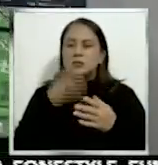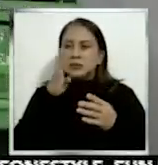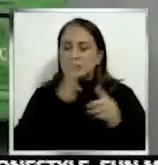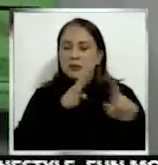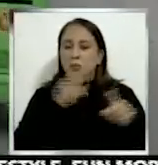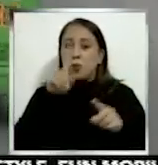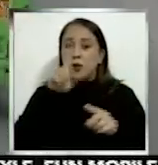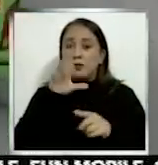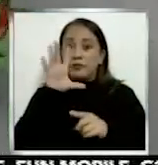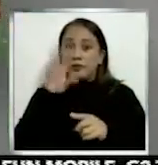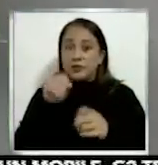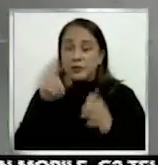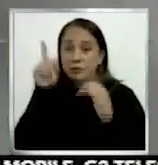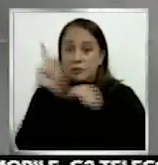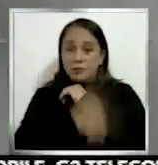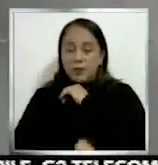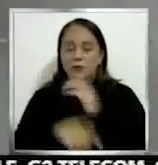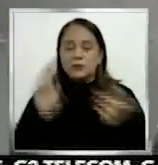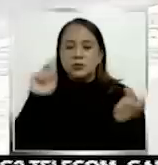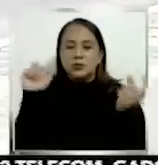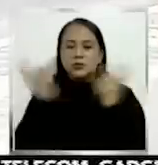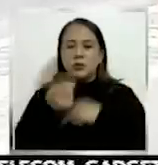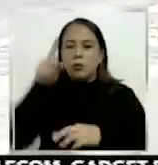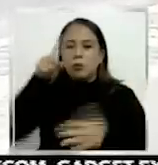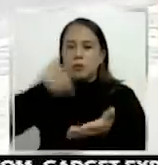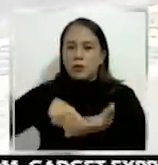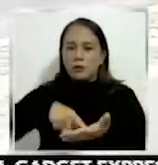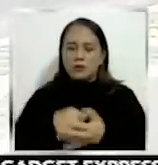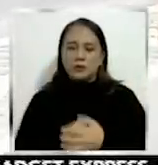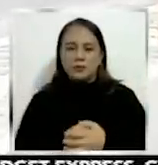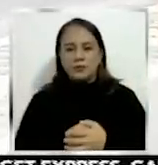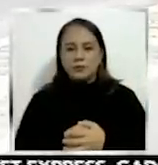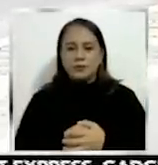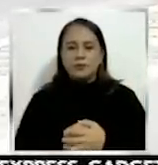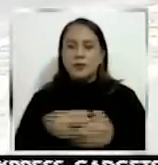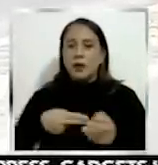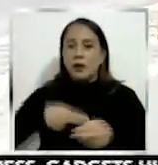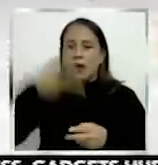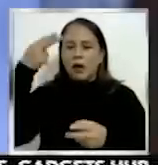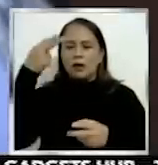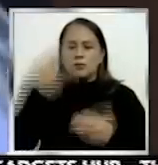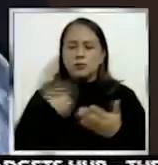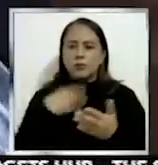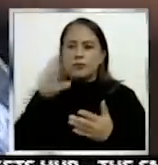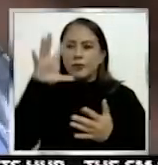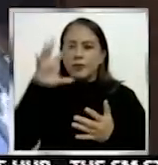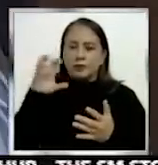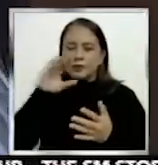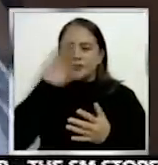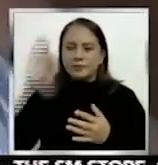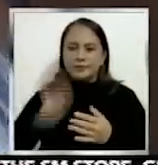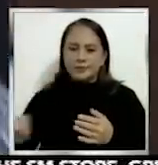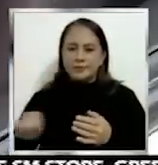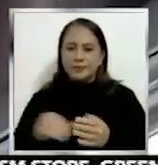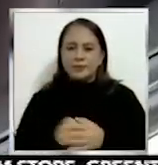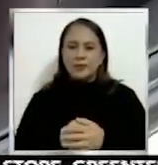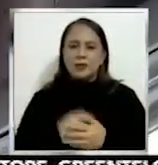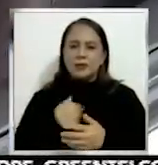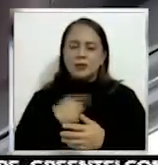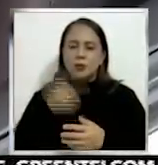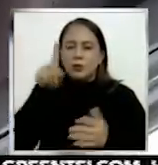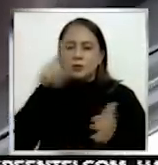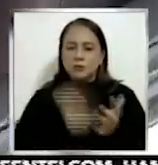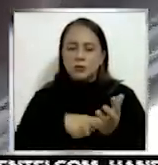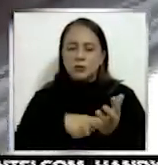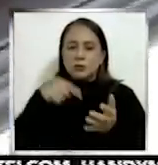multa magiging 1,000 pesos na. Tumaas ng mahigit 500%. 1,000 piso na rin ang multa sa